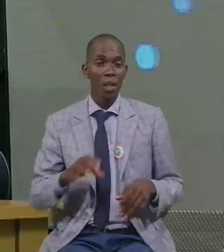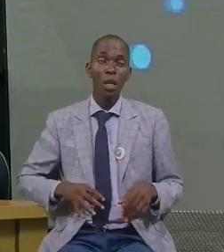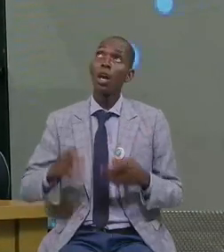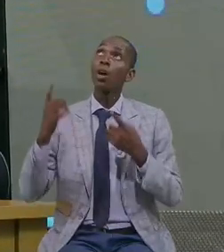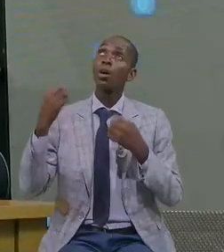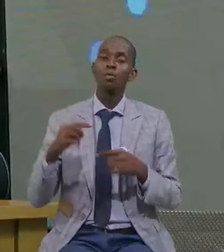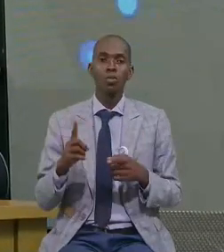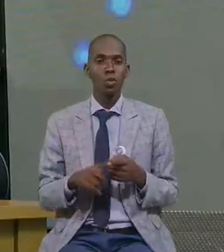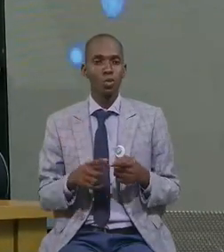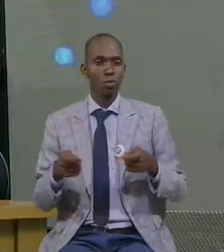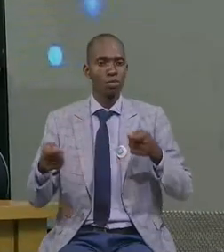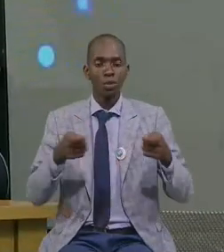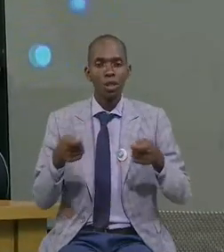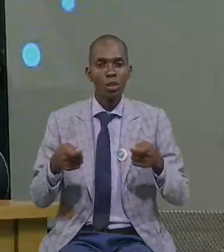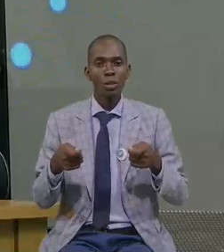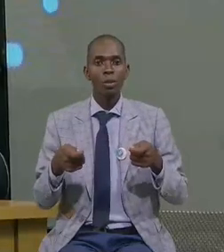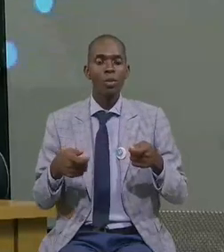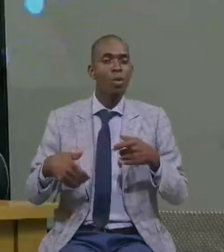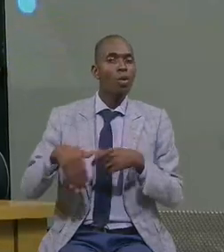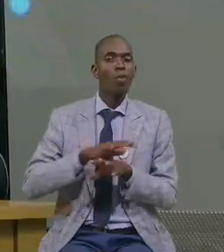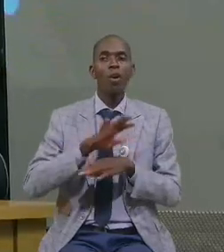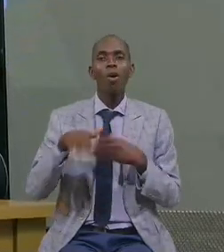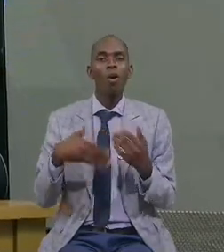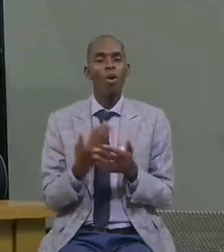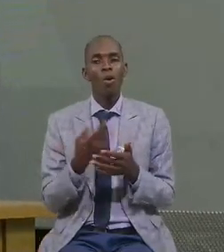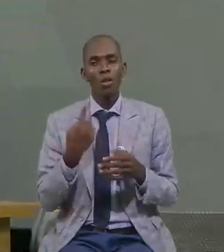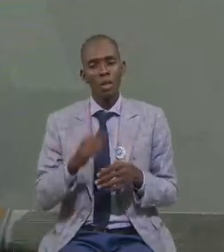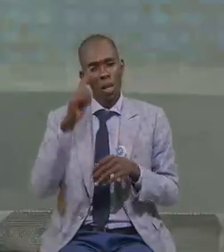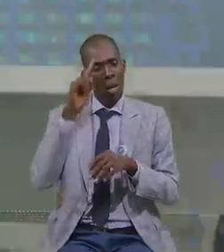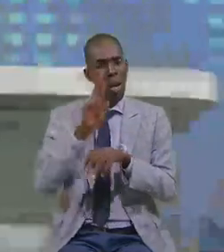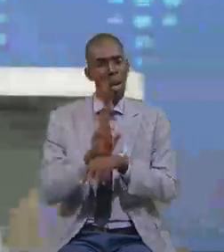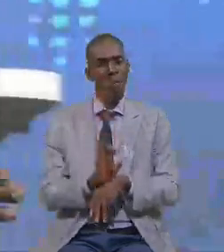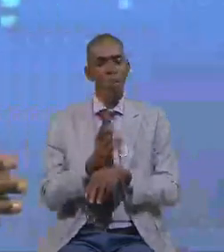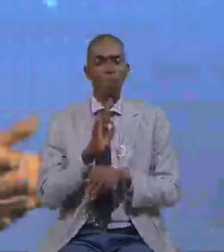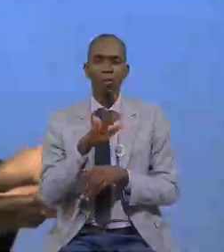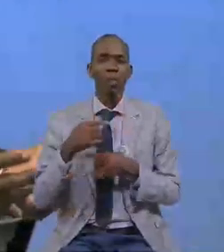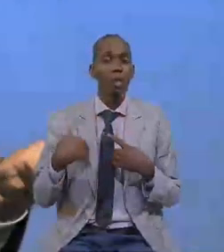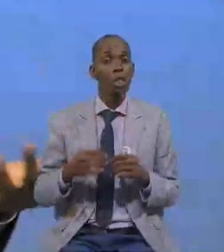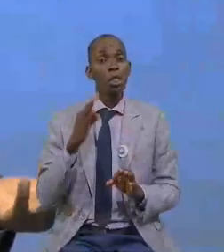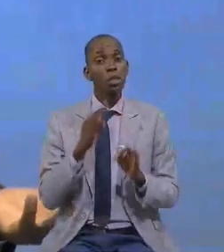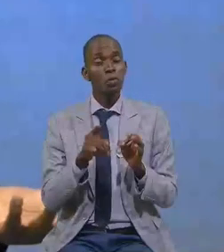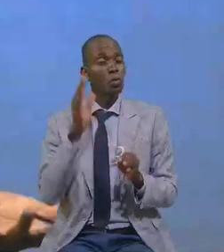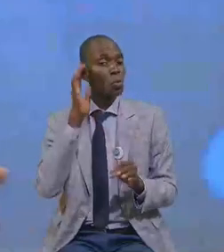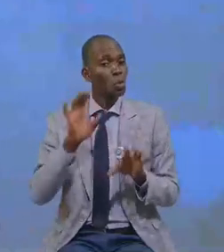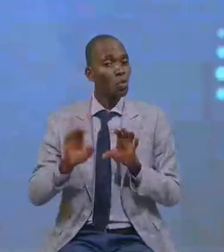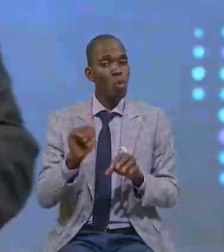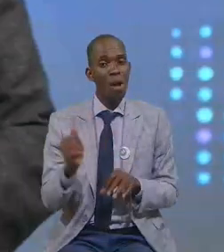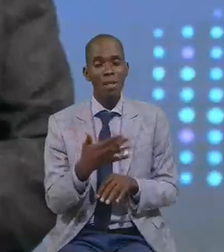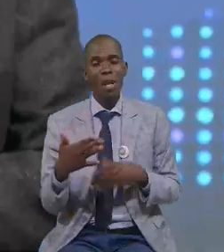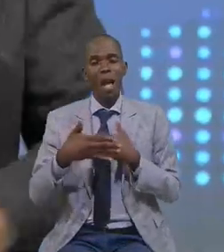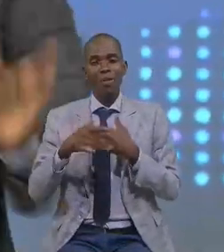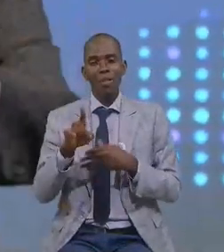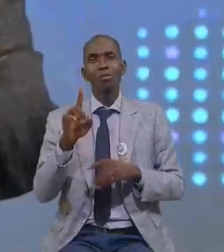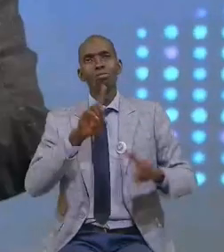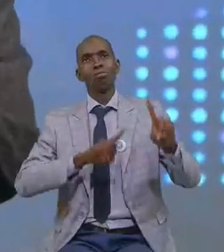régner sur toutes les habitudes de votre vie. Si vous allez faire quelque chose après avoir